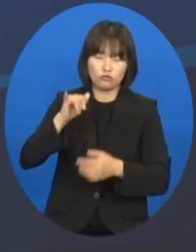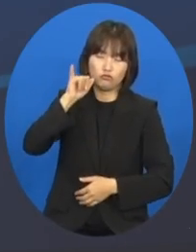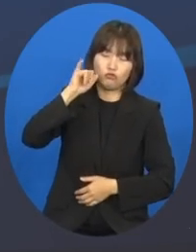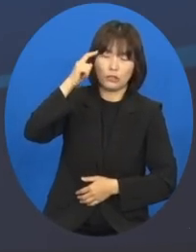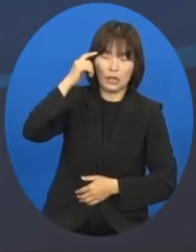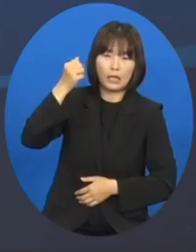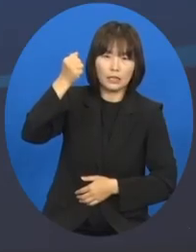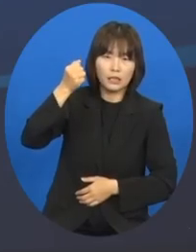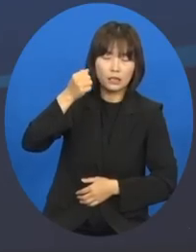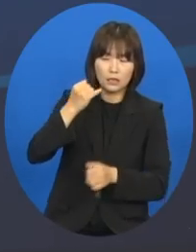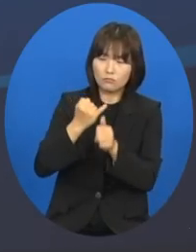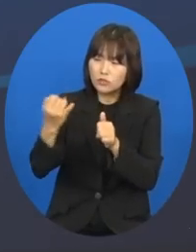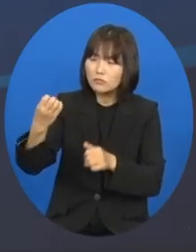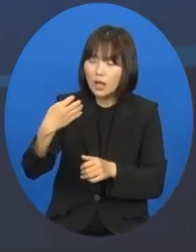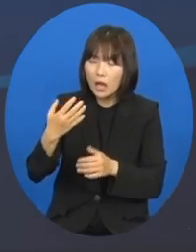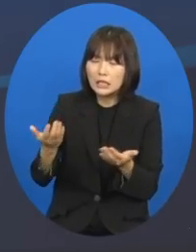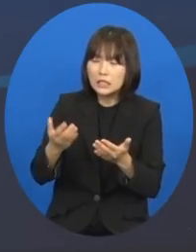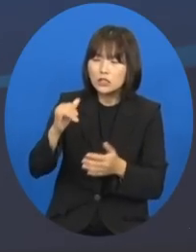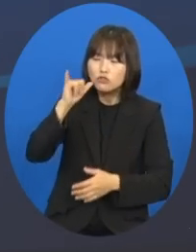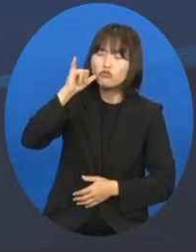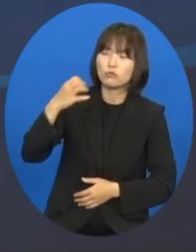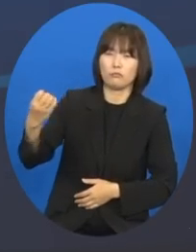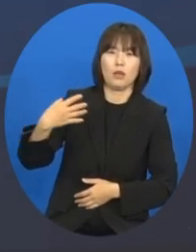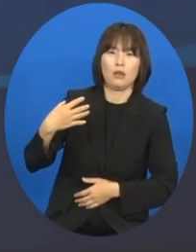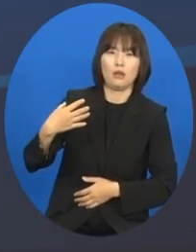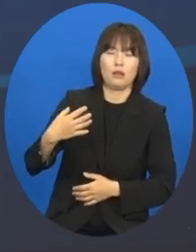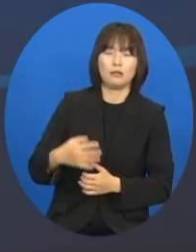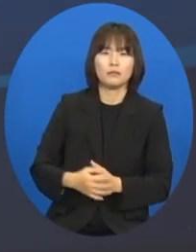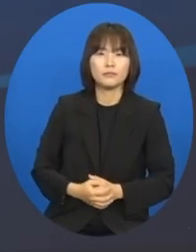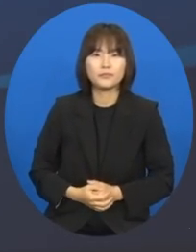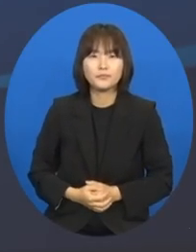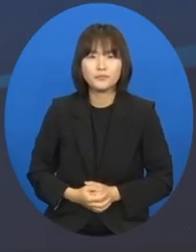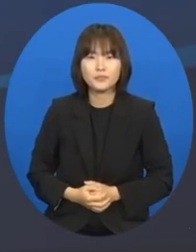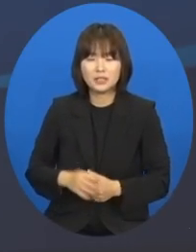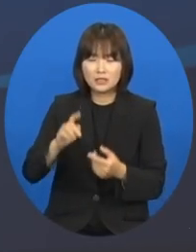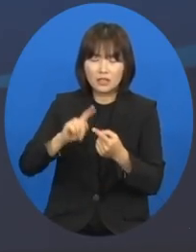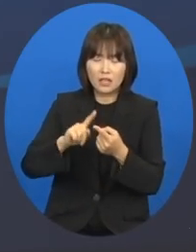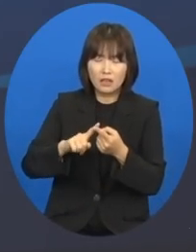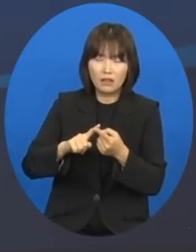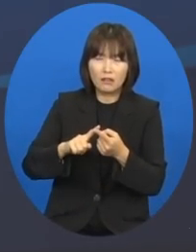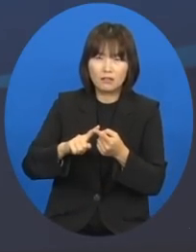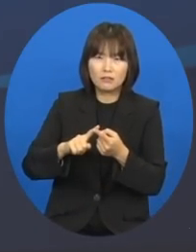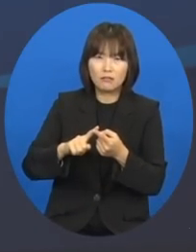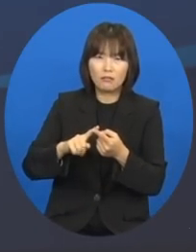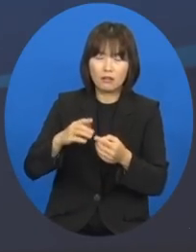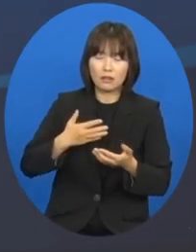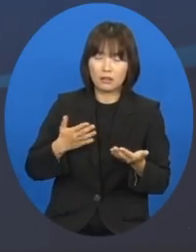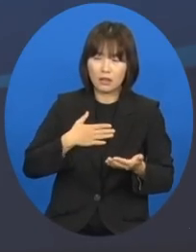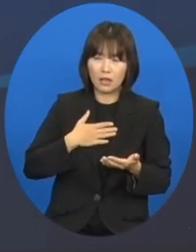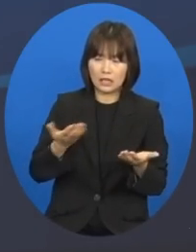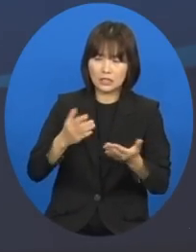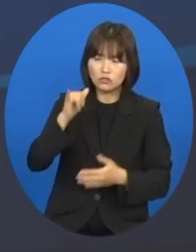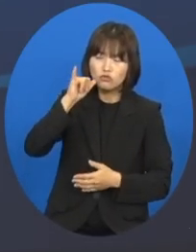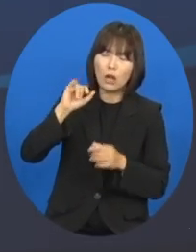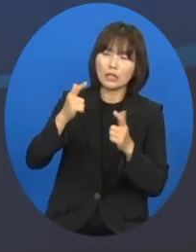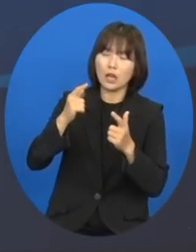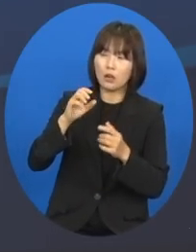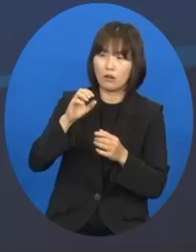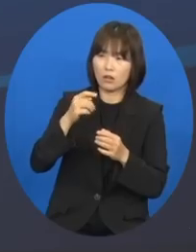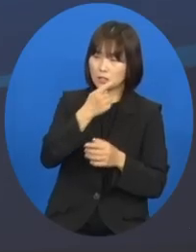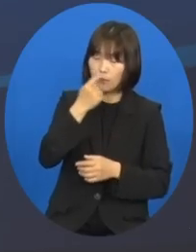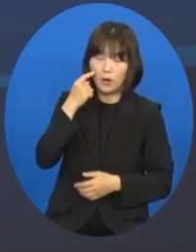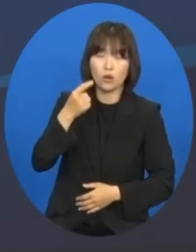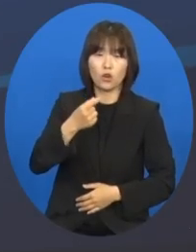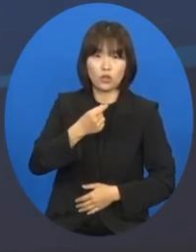그래서 제가 일중독이 아니라는 걸 증명하고 싶어서 성경을 이렇게 보니까 예수님이 그렇게 사역이 많으셨는데도 새벽에 일어나 기도하시고